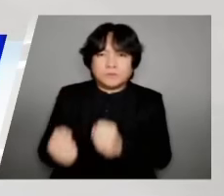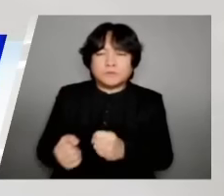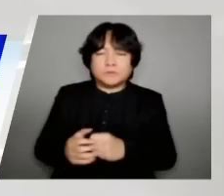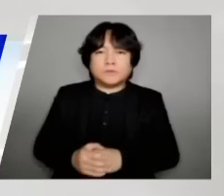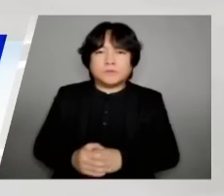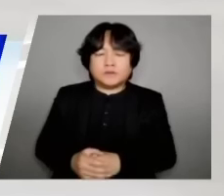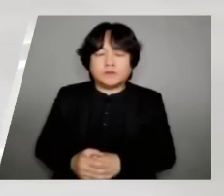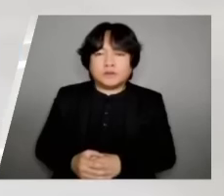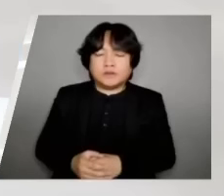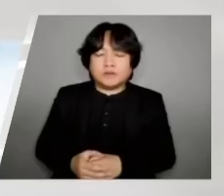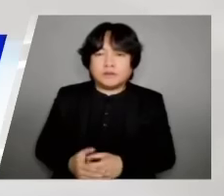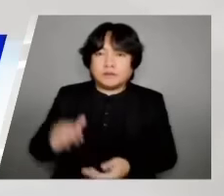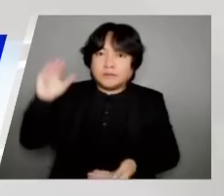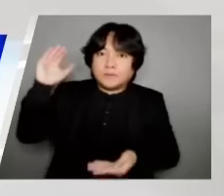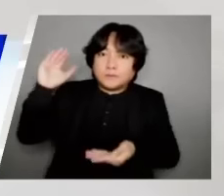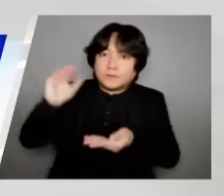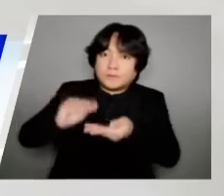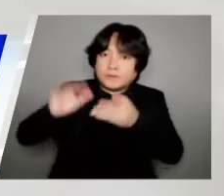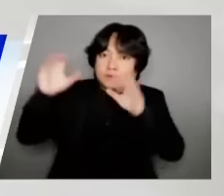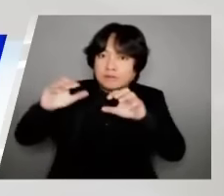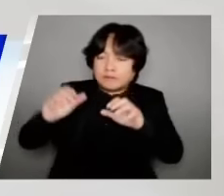ang sangkatutak at matinding putik.